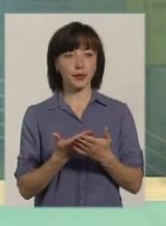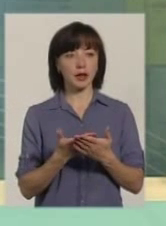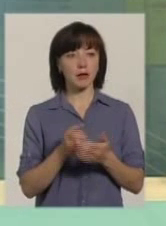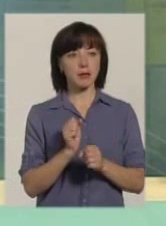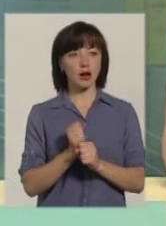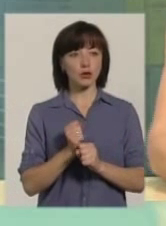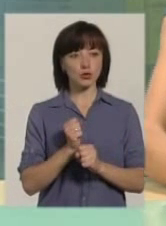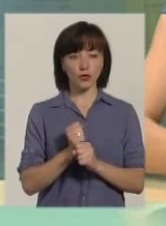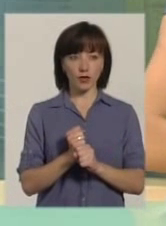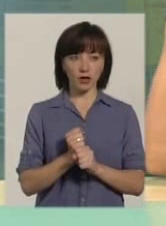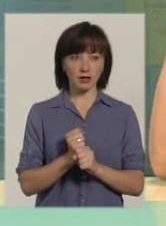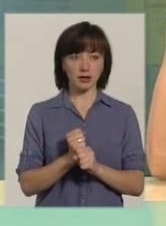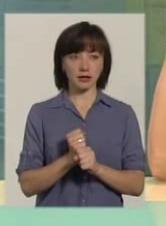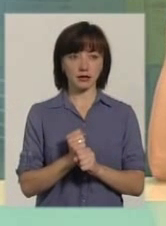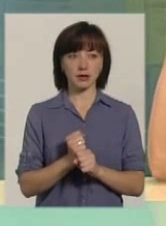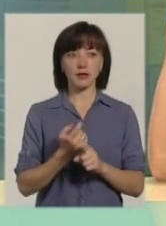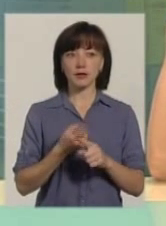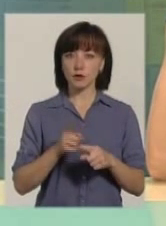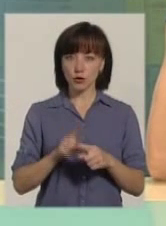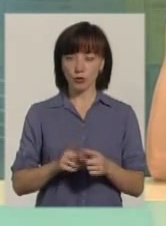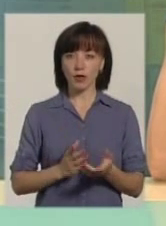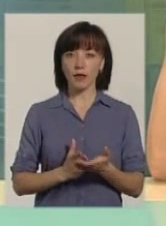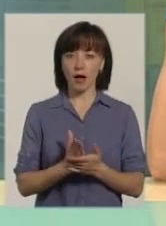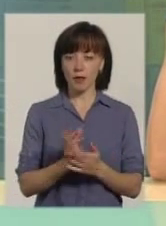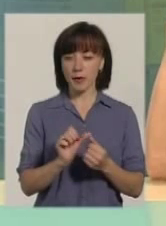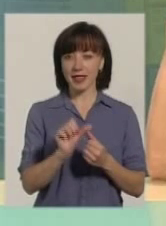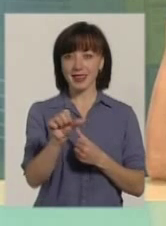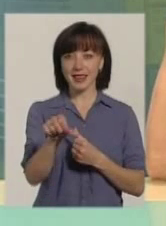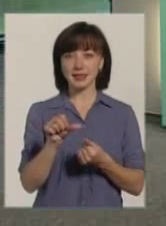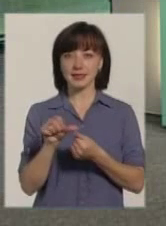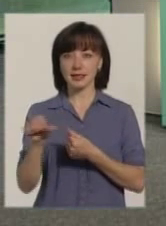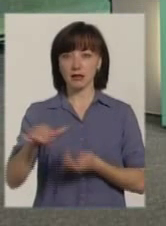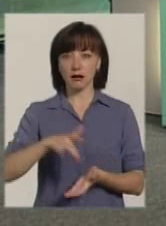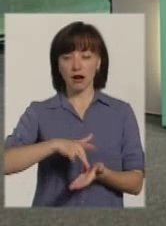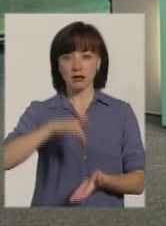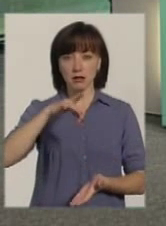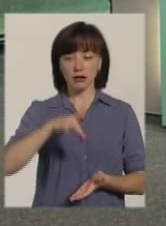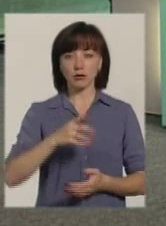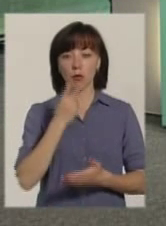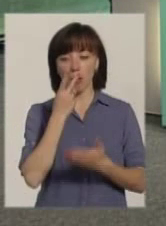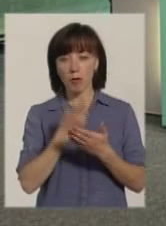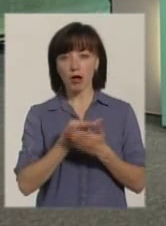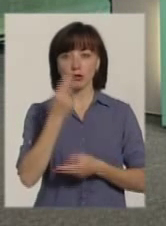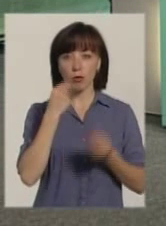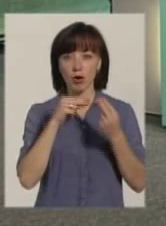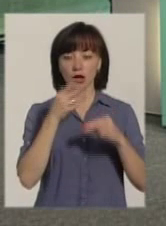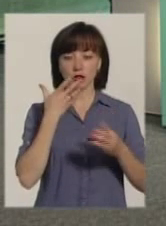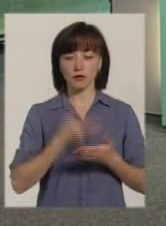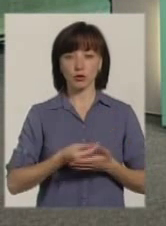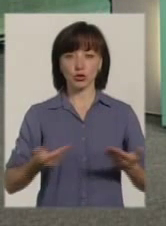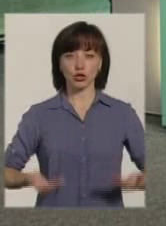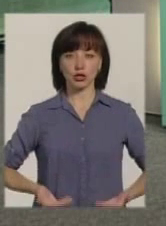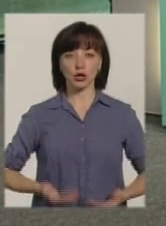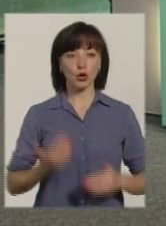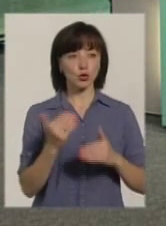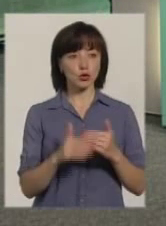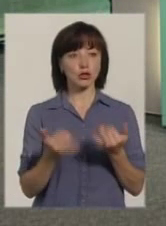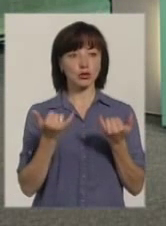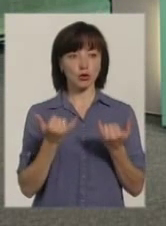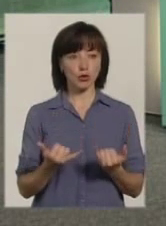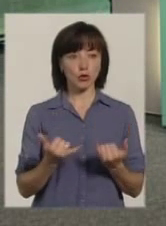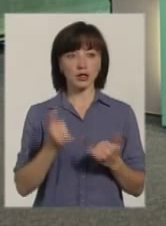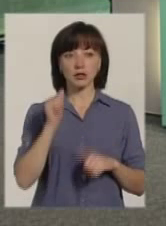працювати в цьому напрямку децентралізації, аби побачити покращення свого життя вже сьогодні,